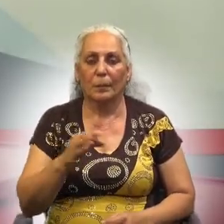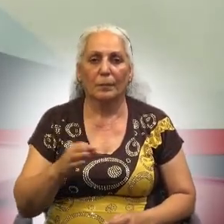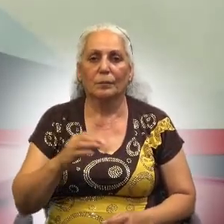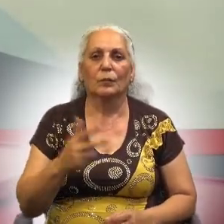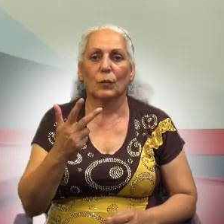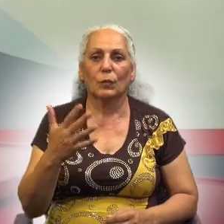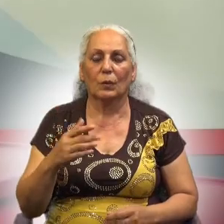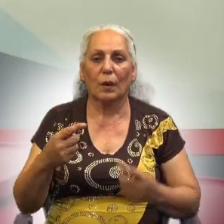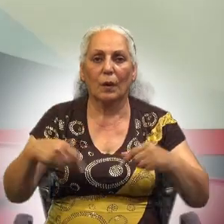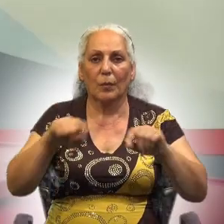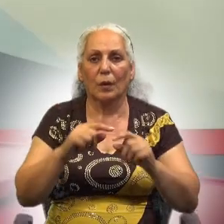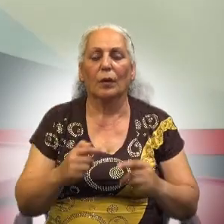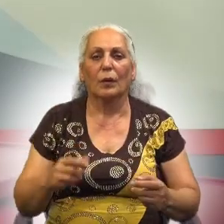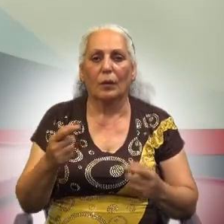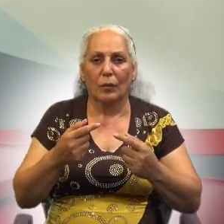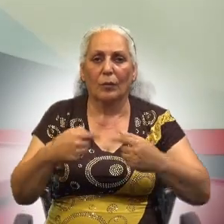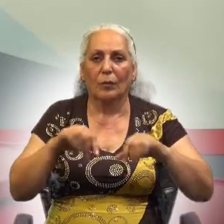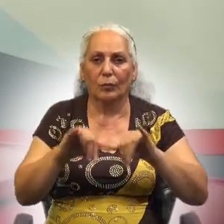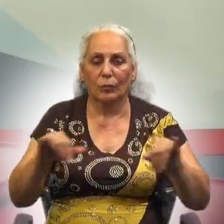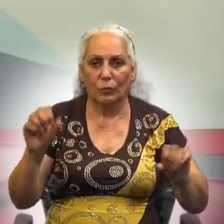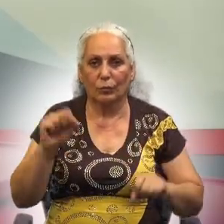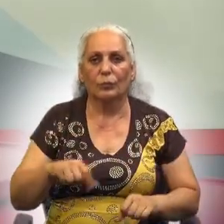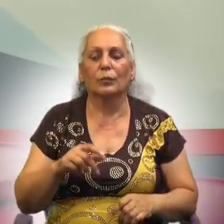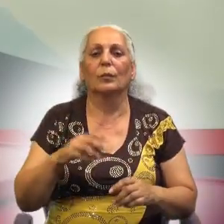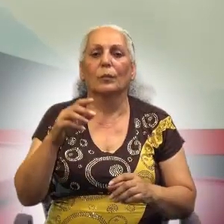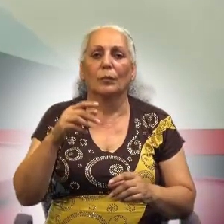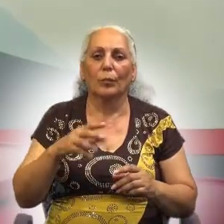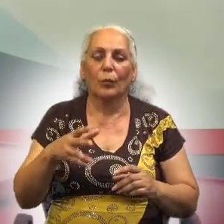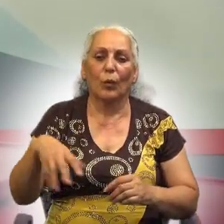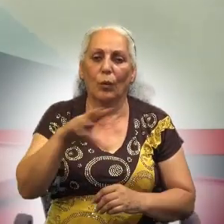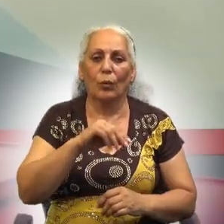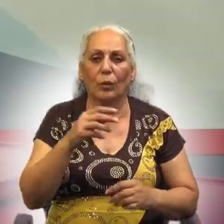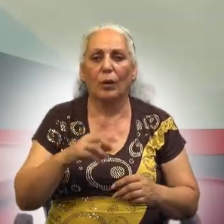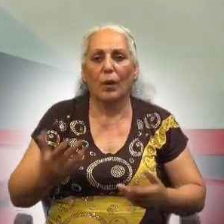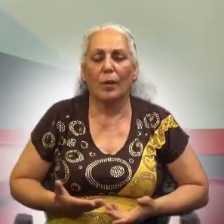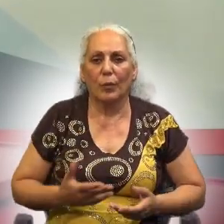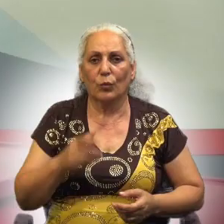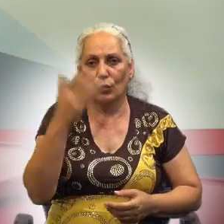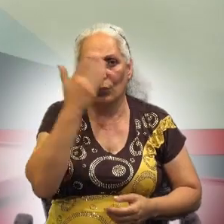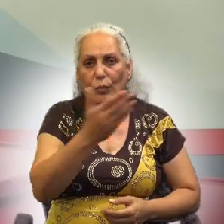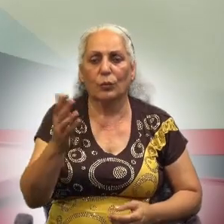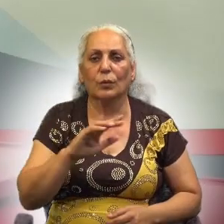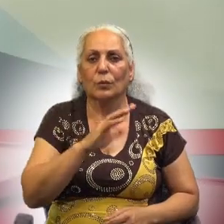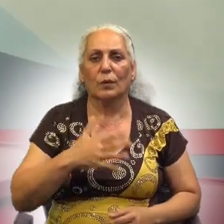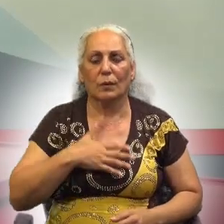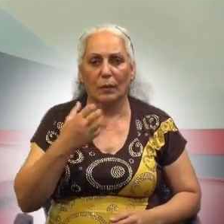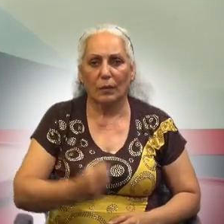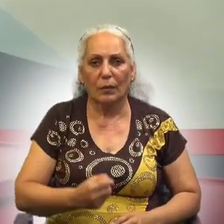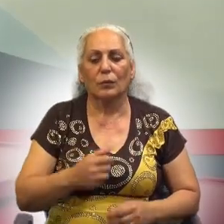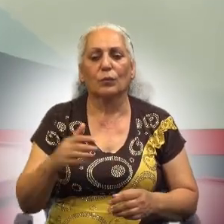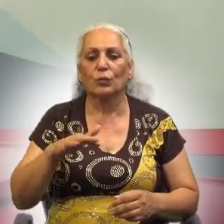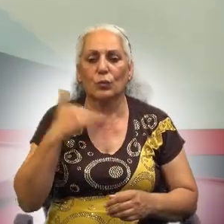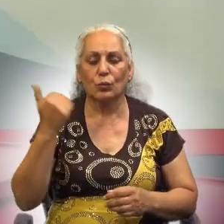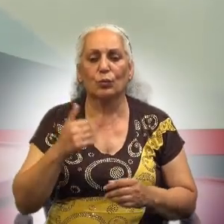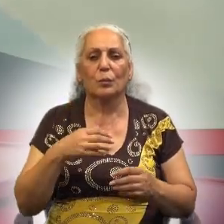կխոշորացվի։ Լոռու մարզի Փամբակ և Վահագնաձոր համայնքների ղեկավարներն ու բնակիչները դժգոհ են այն մտքից, որ կարող է իրենց համայնքը միանալ